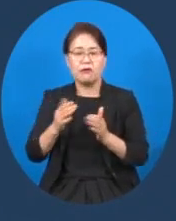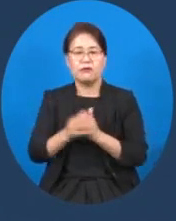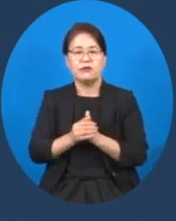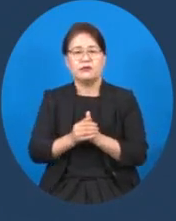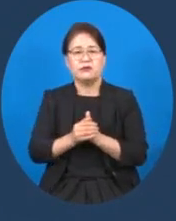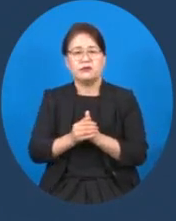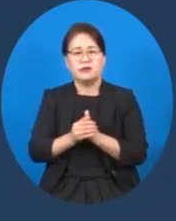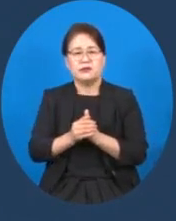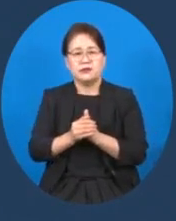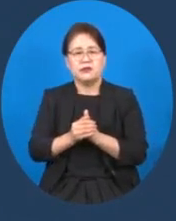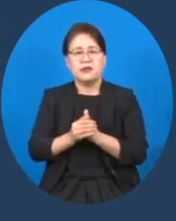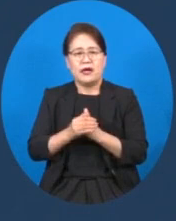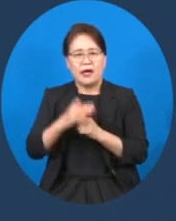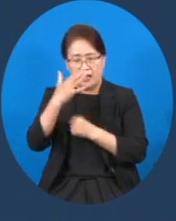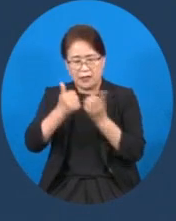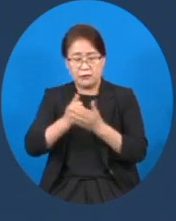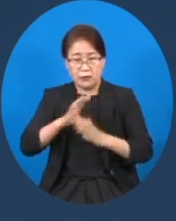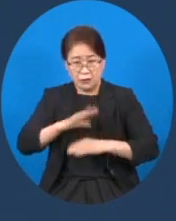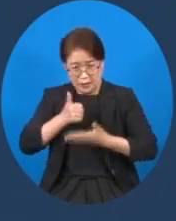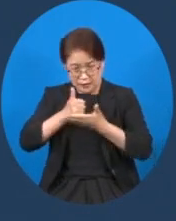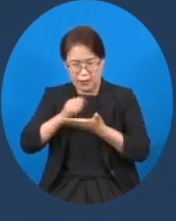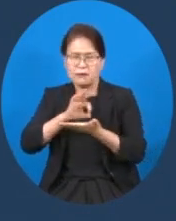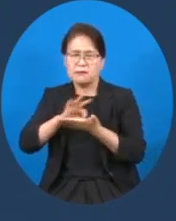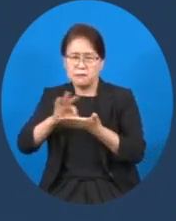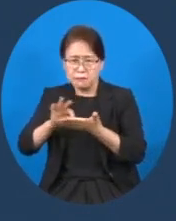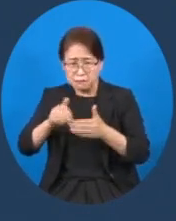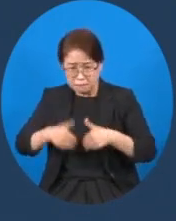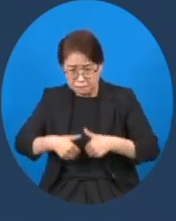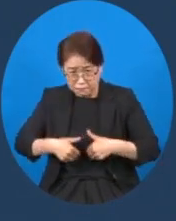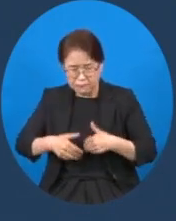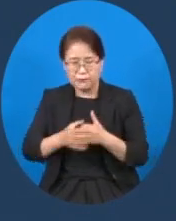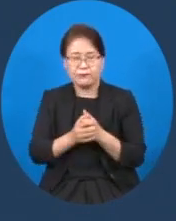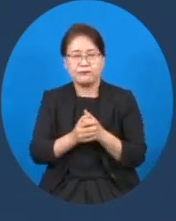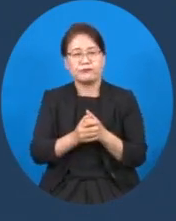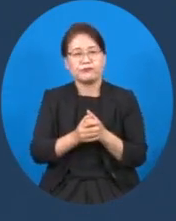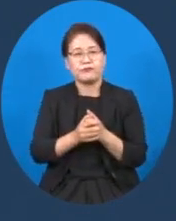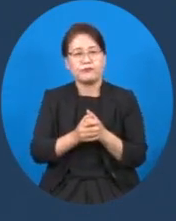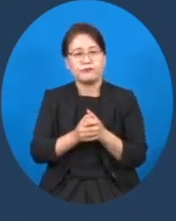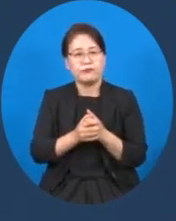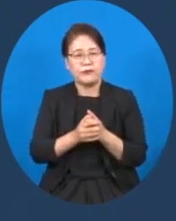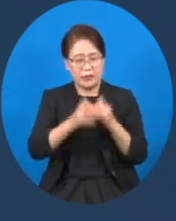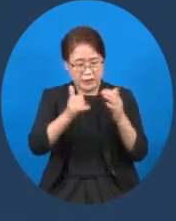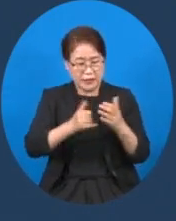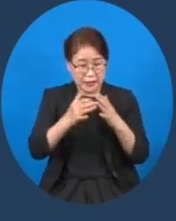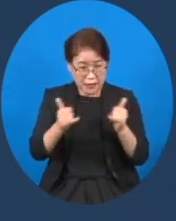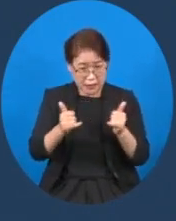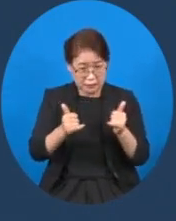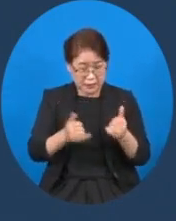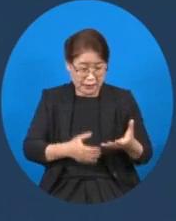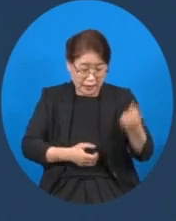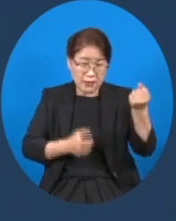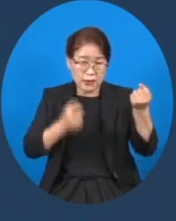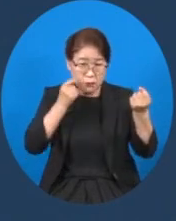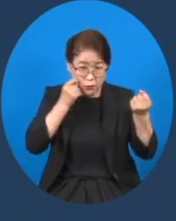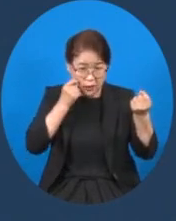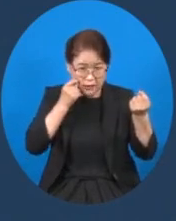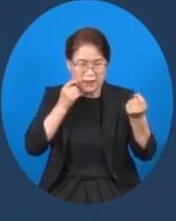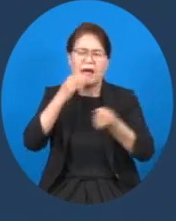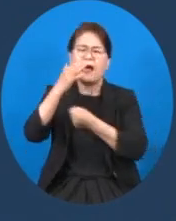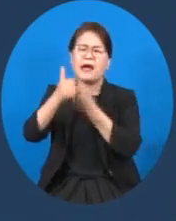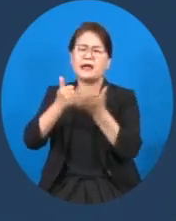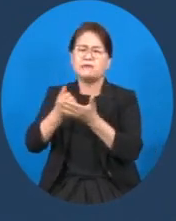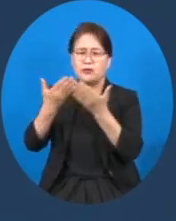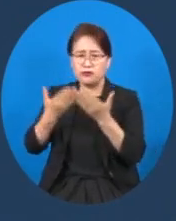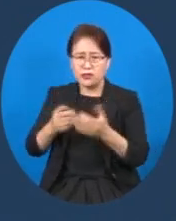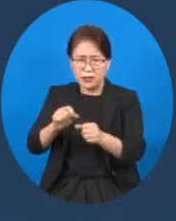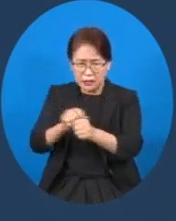데 사용되어야 됩니다. 그러므로 하나님을 경외하는 자는 이 세상 사람들이 갖지 못하는 하나님이